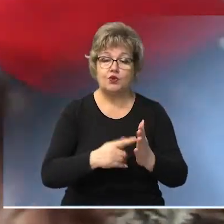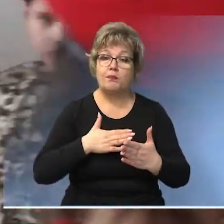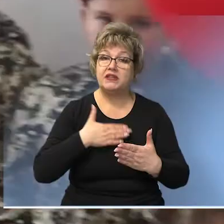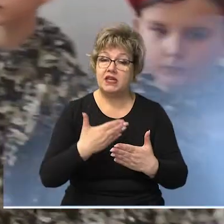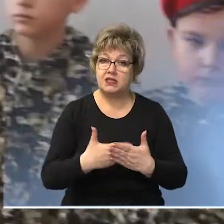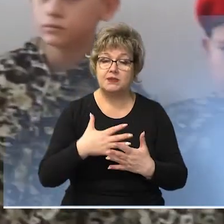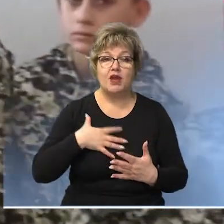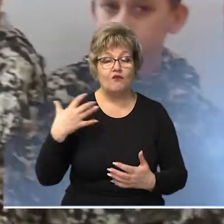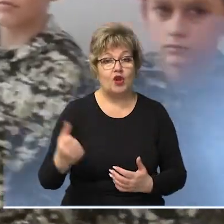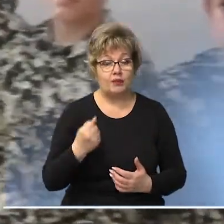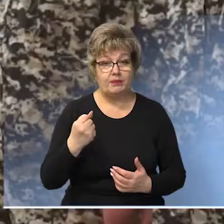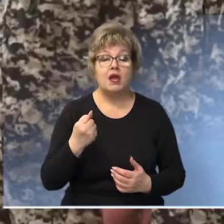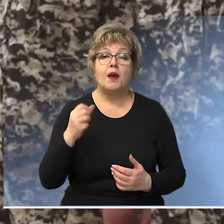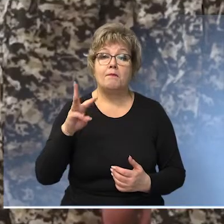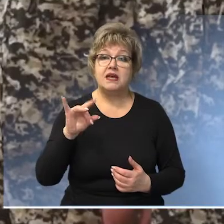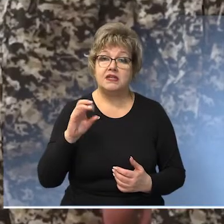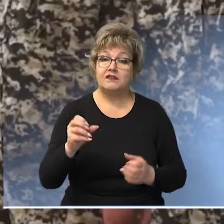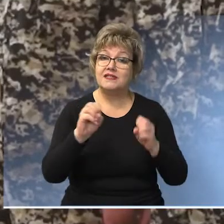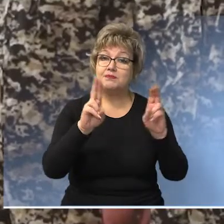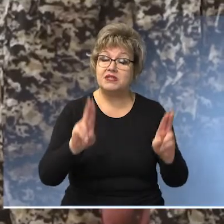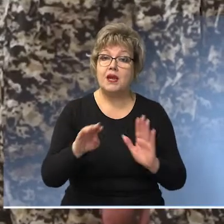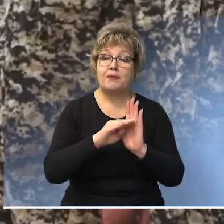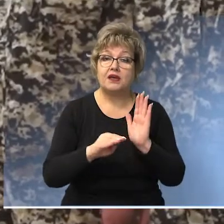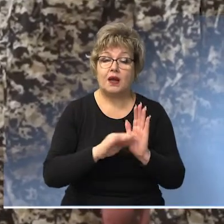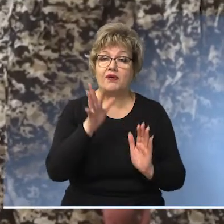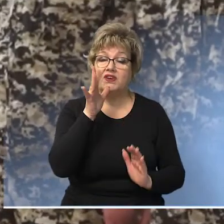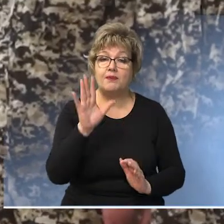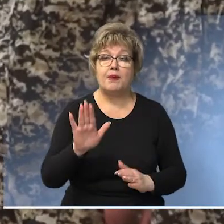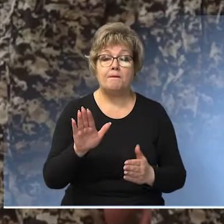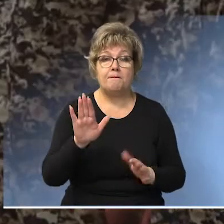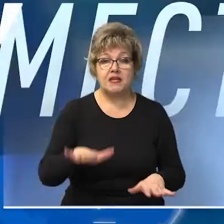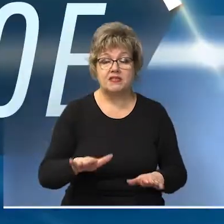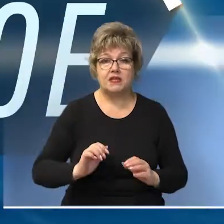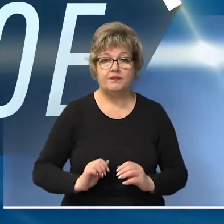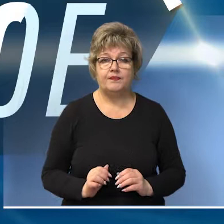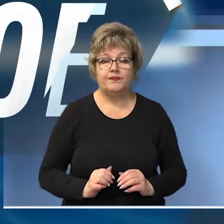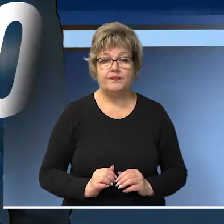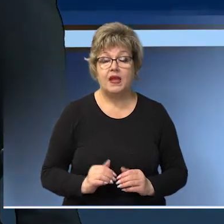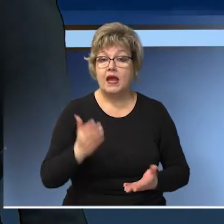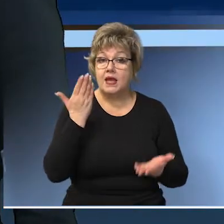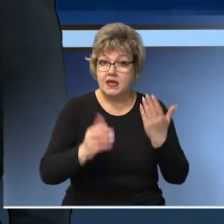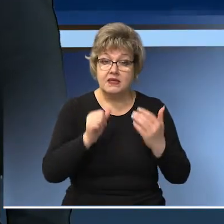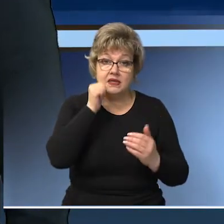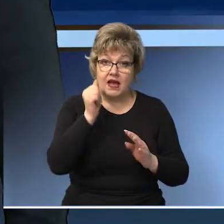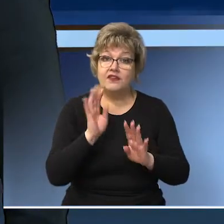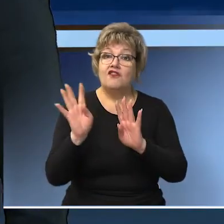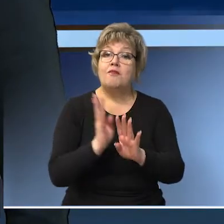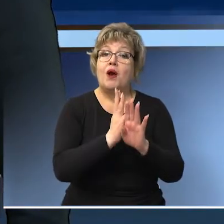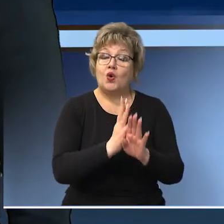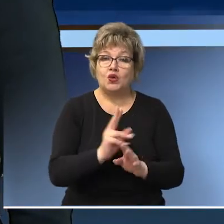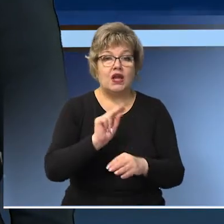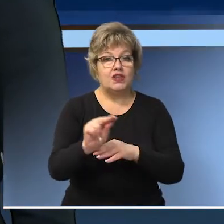целеустремленность, патриотизм и воля к победе. Алексей Масленников, специально для программы «Время местное». Если завтра в